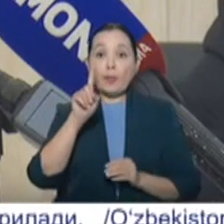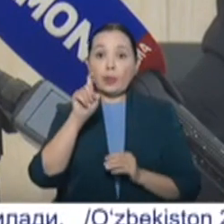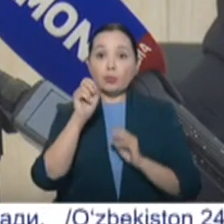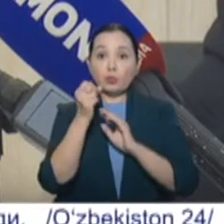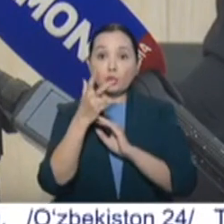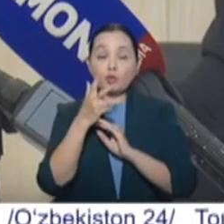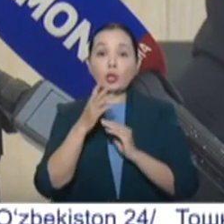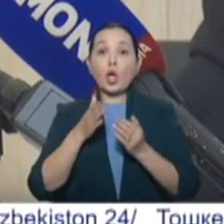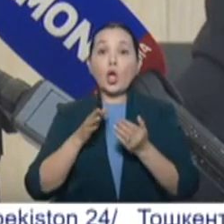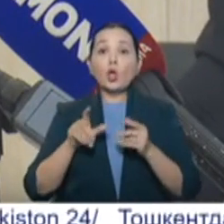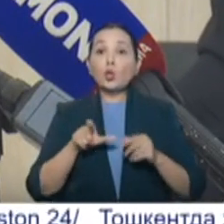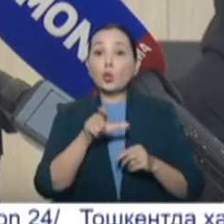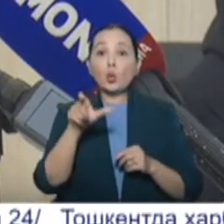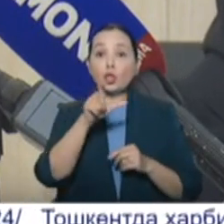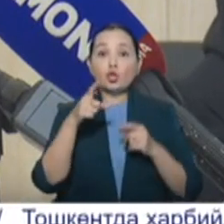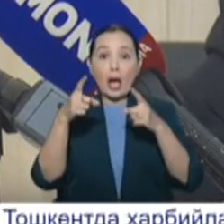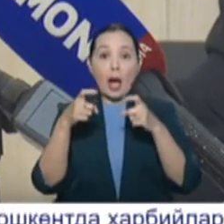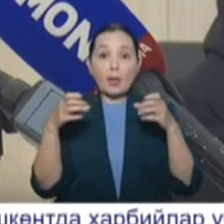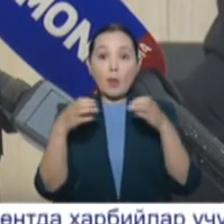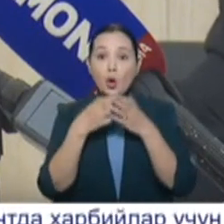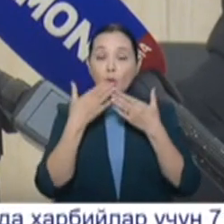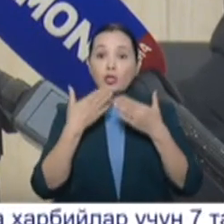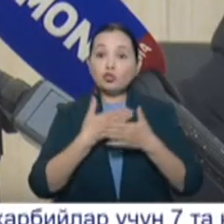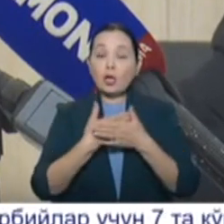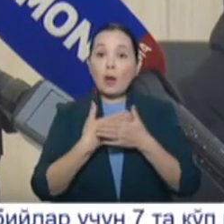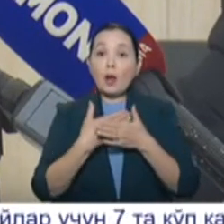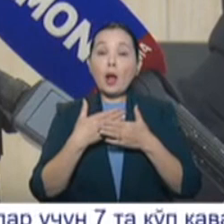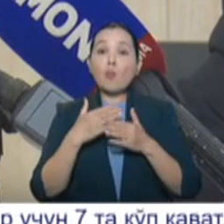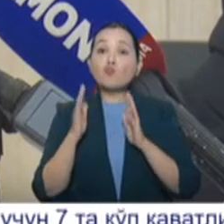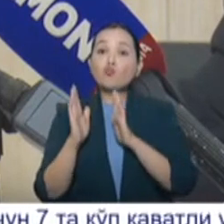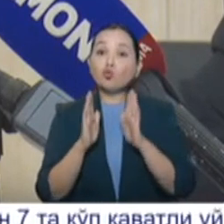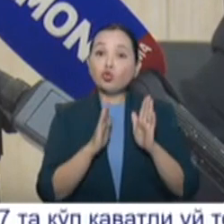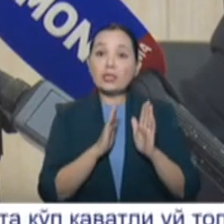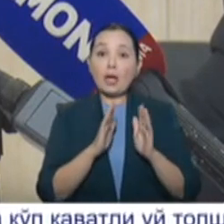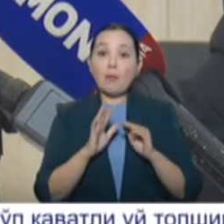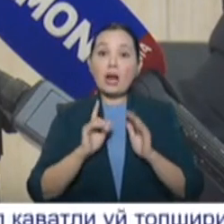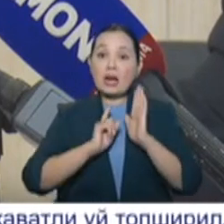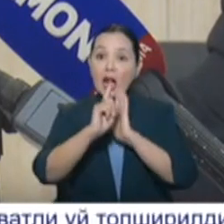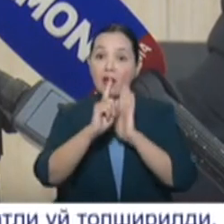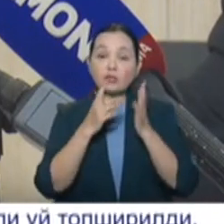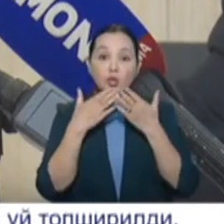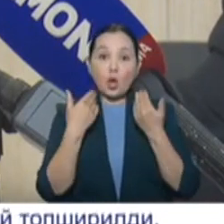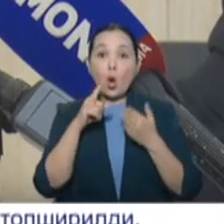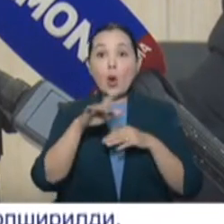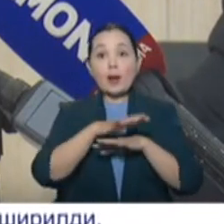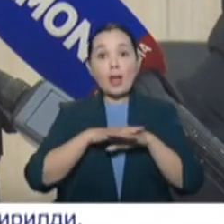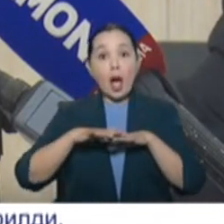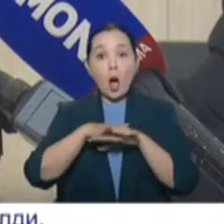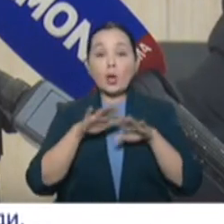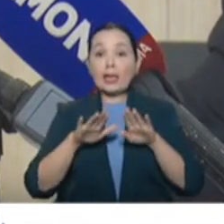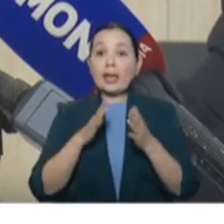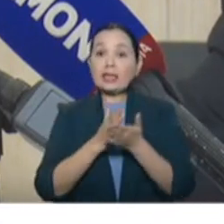tasiga yo'nalishlar bilan qamrab olinmagan, ya'ni jamoat muntazam ravishda boriladigan. Ya'ni o'tdagi aholi punktlariga